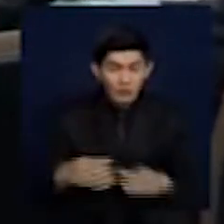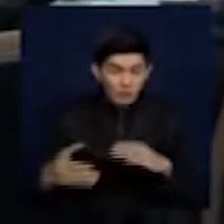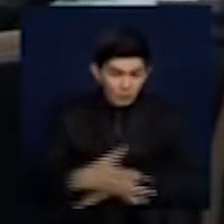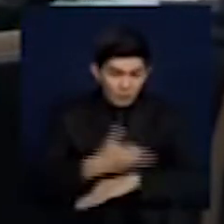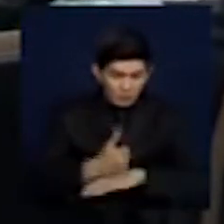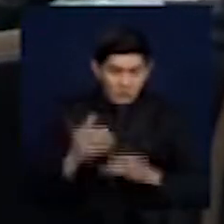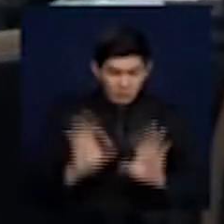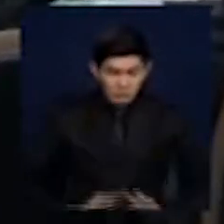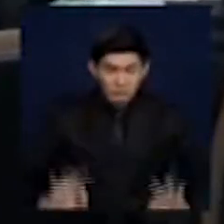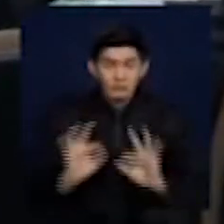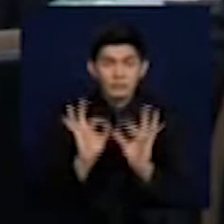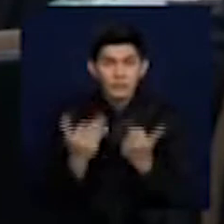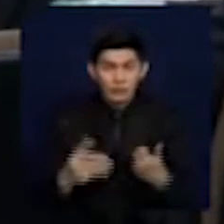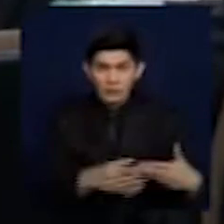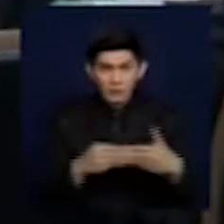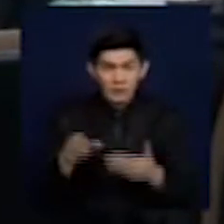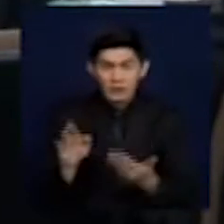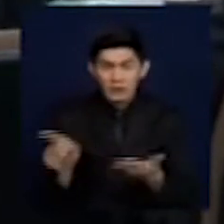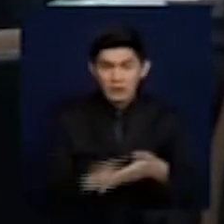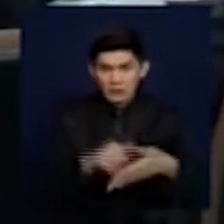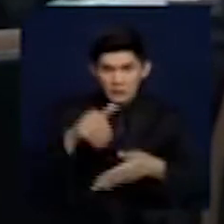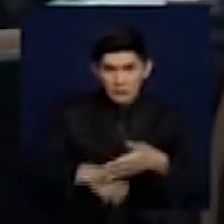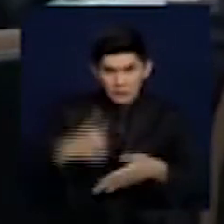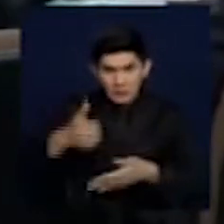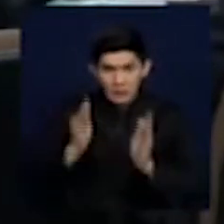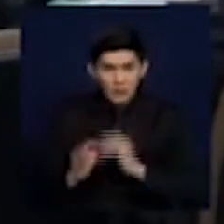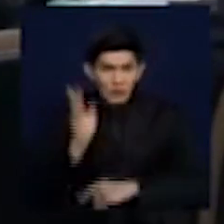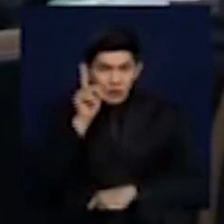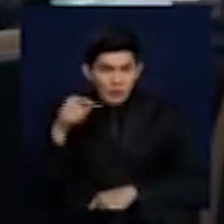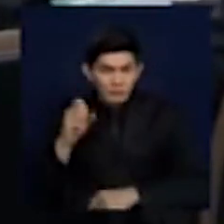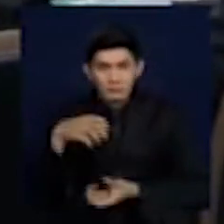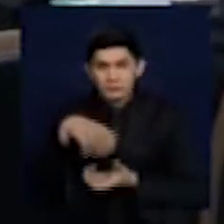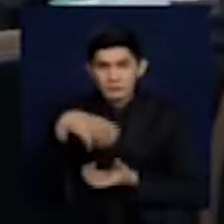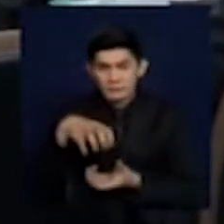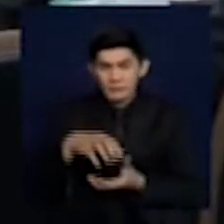ประกอบสำคัญที่จะนำไปสู่การเลือกตั้งค่ะเกตมณีแก้วผลึกรายงานข้อ1